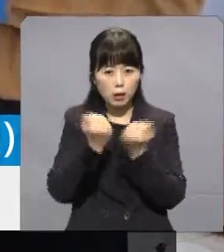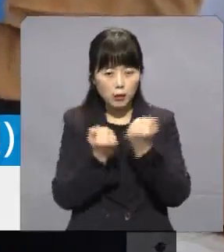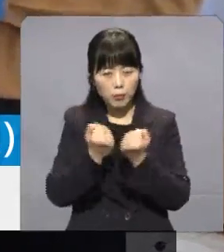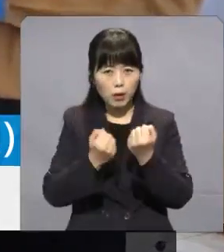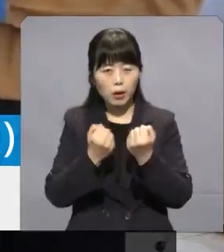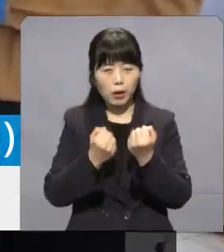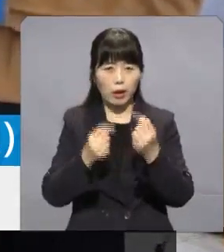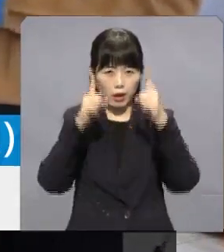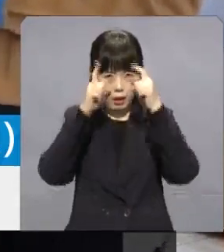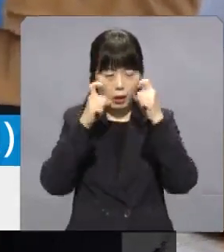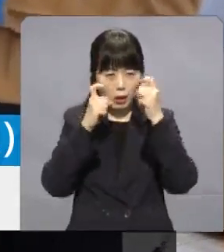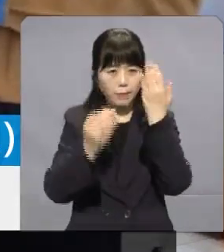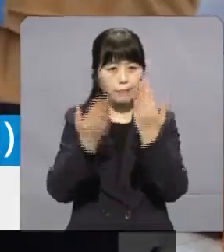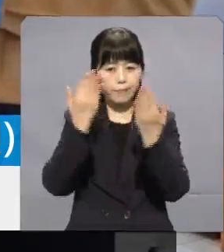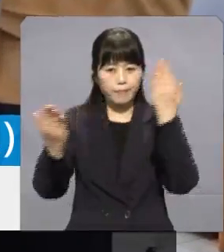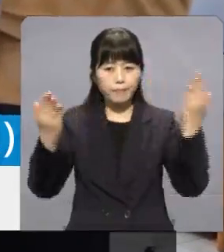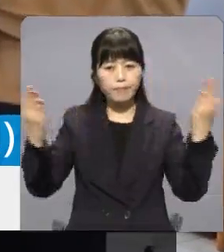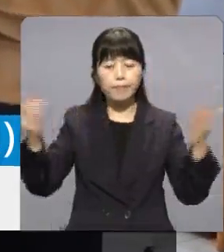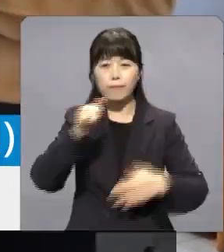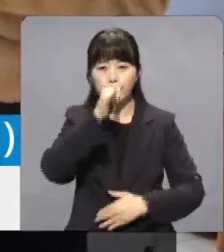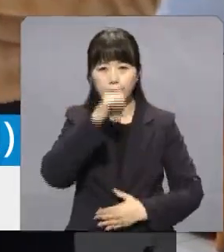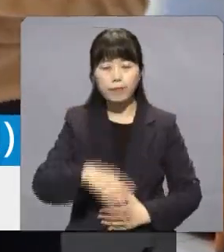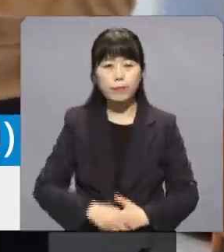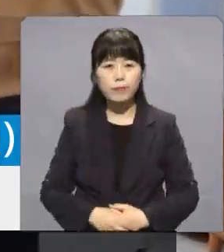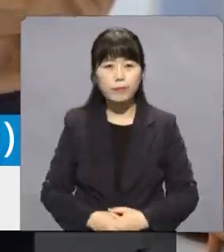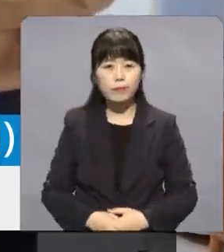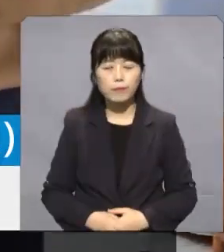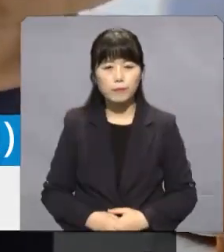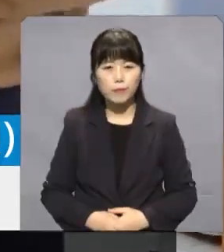사진이 함께 전시되어 있었습니다.